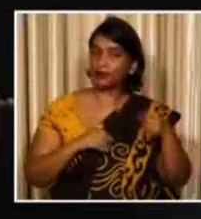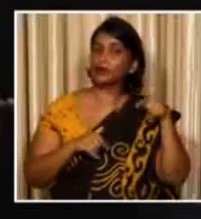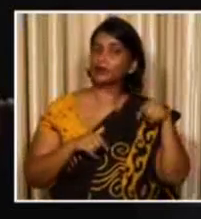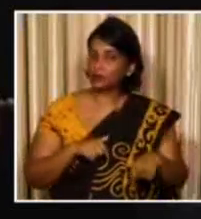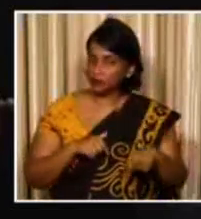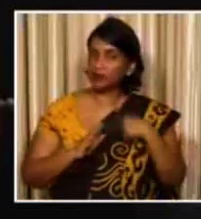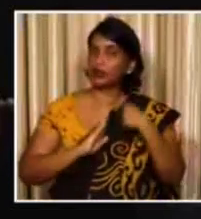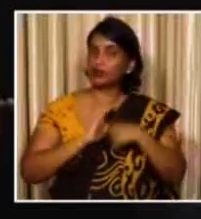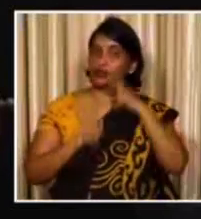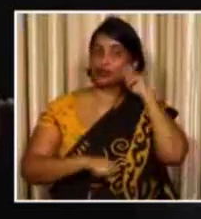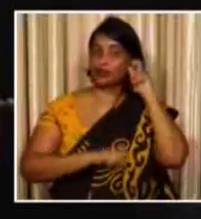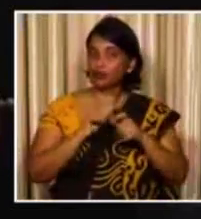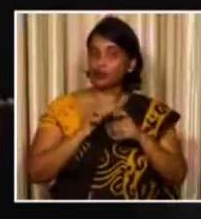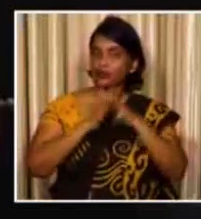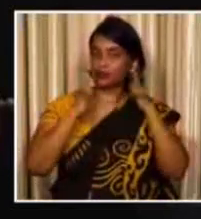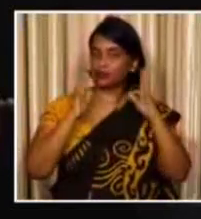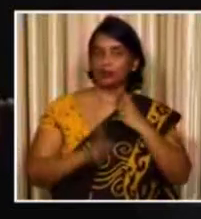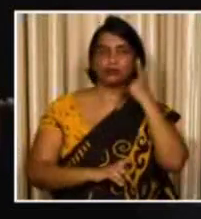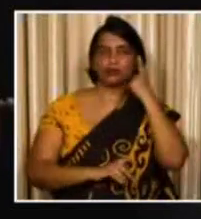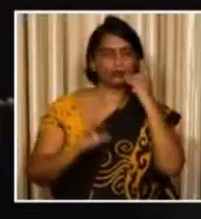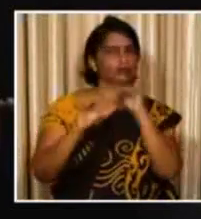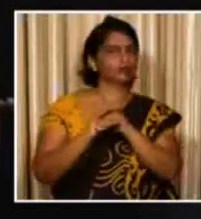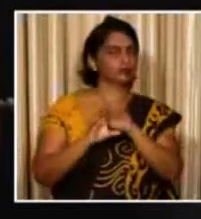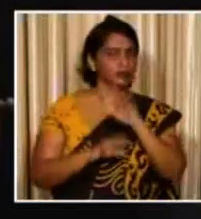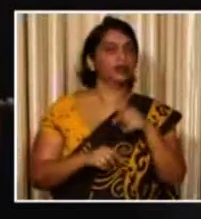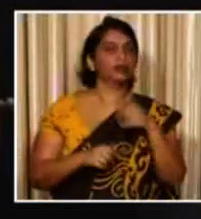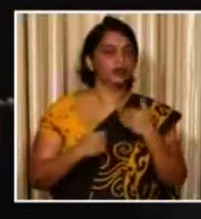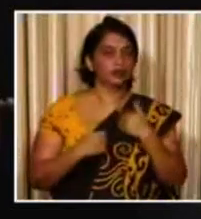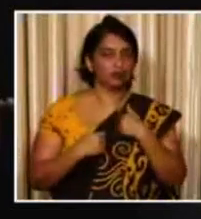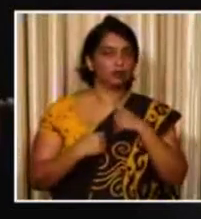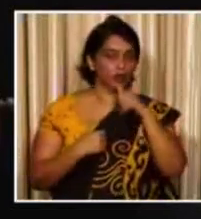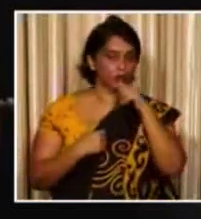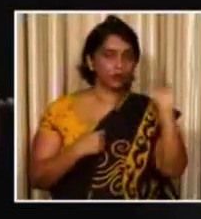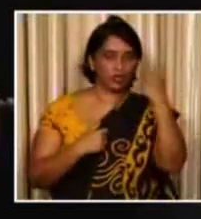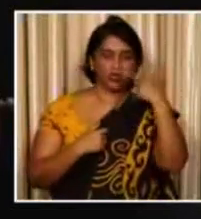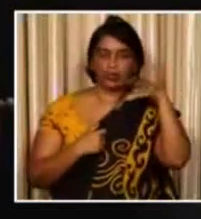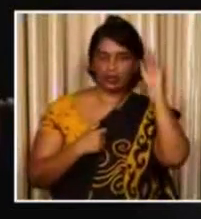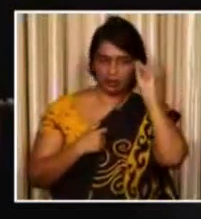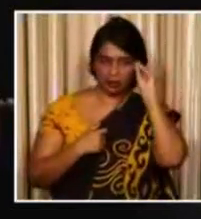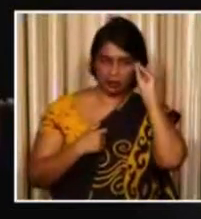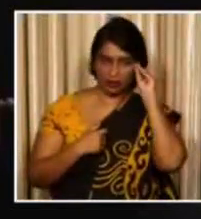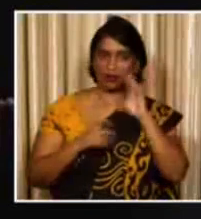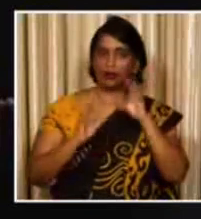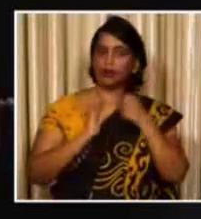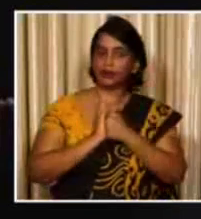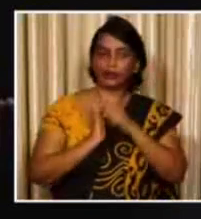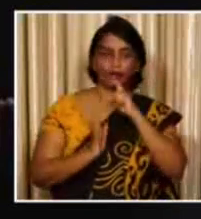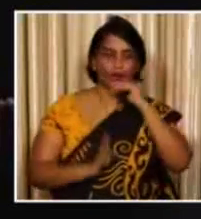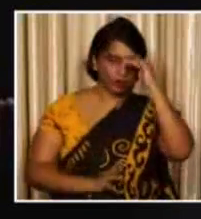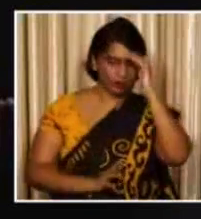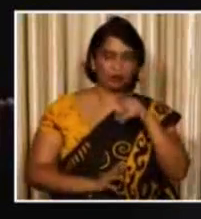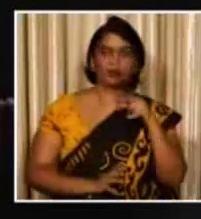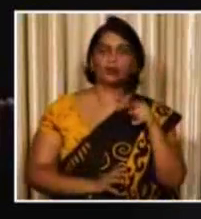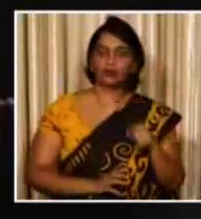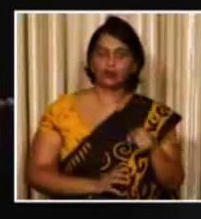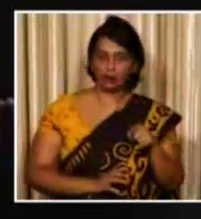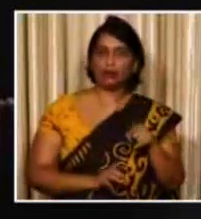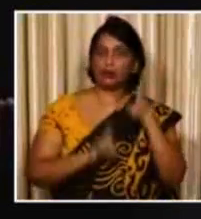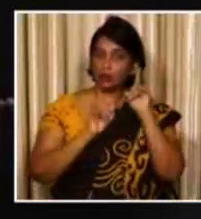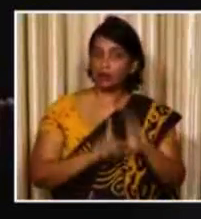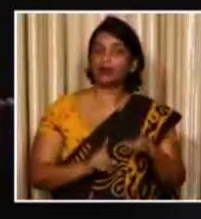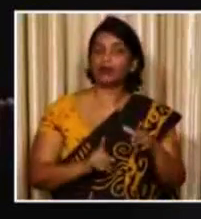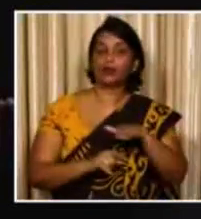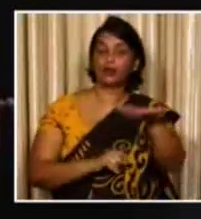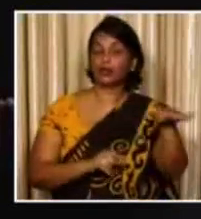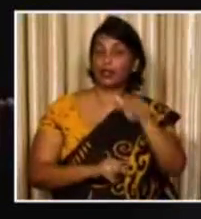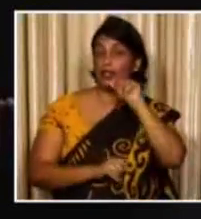മേരട്ടേ ജനതാ വടാ ബുദ്ധിമത് വീ ഏതി ബവ അപി സൗമ തേരും ഗത യുതുയി. ഗറു കഥാനായക തുമനി, ഏക തമൈ